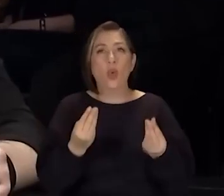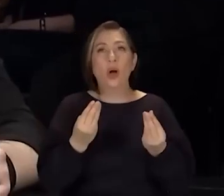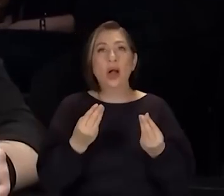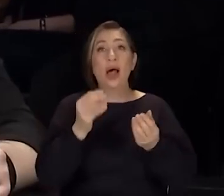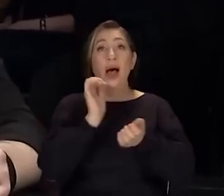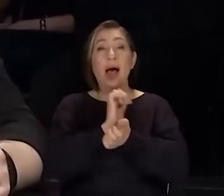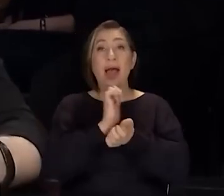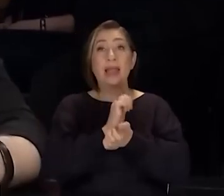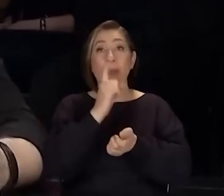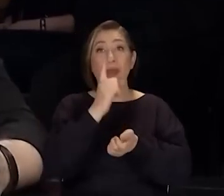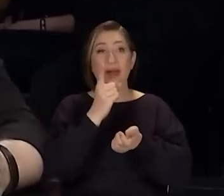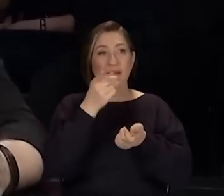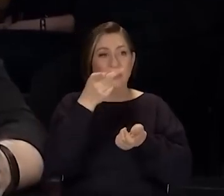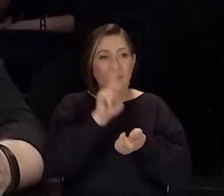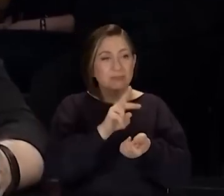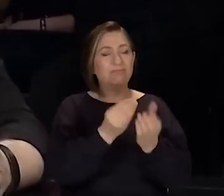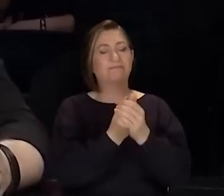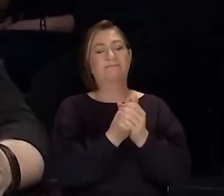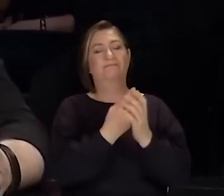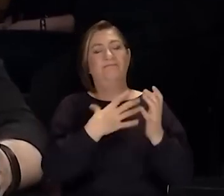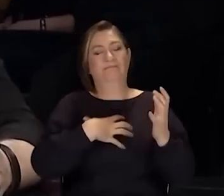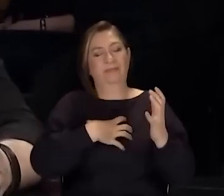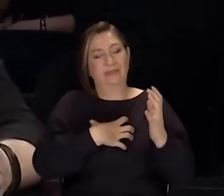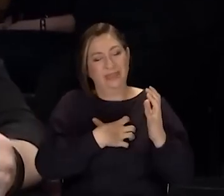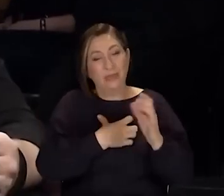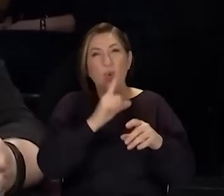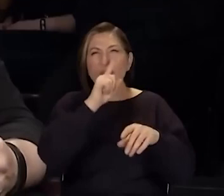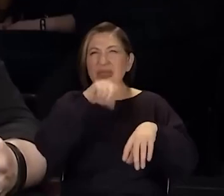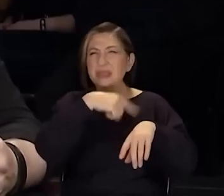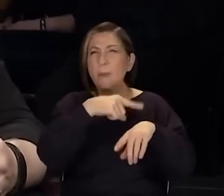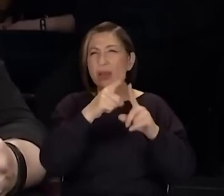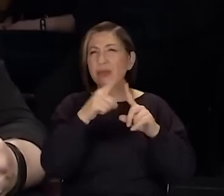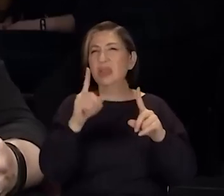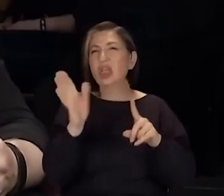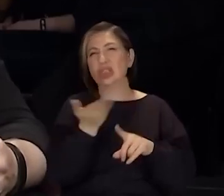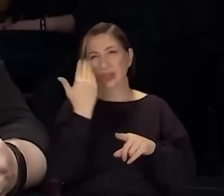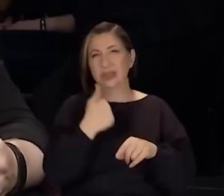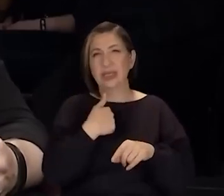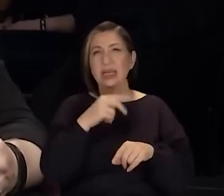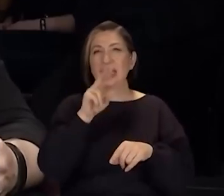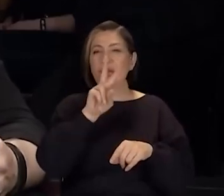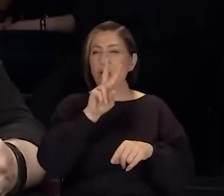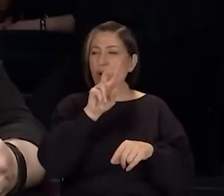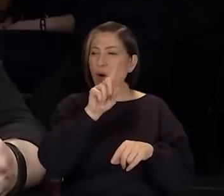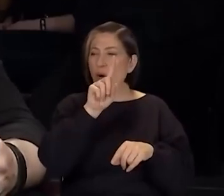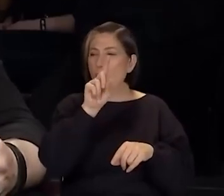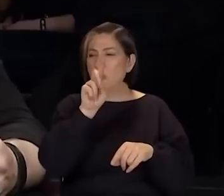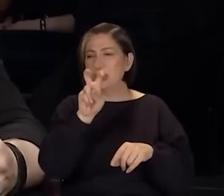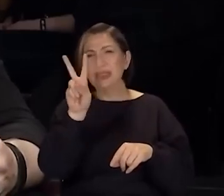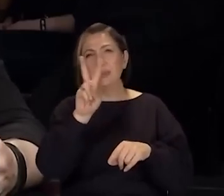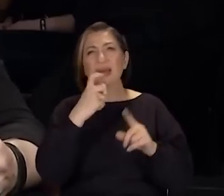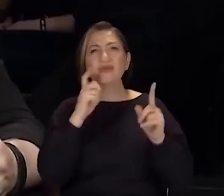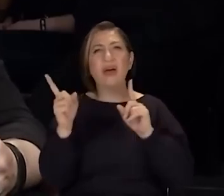ve ailede de bir vefatla karşılaşıyorsunuz. Hmm. Hayatımda böyle bir zor dönem vardı. 20'li, 18'li